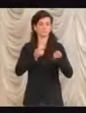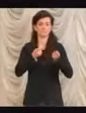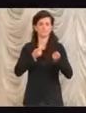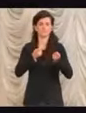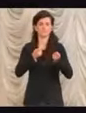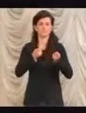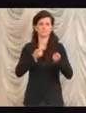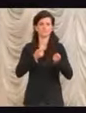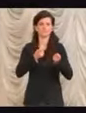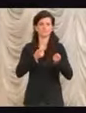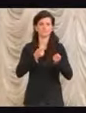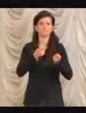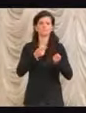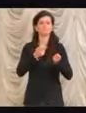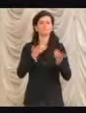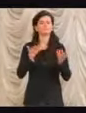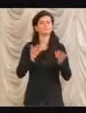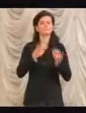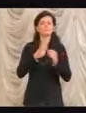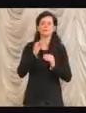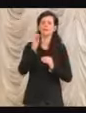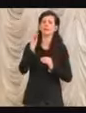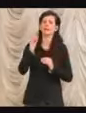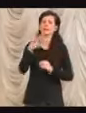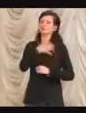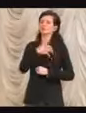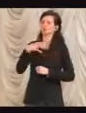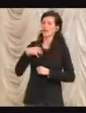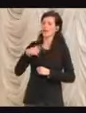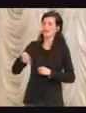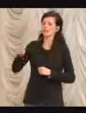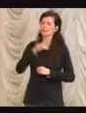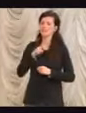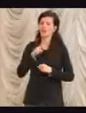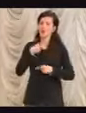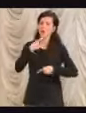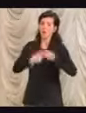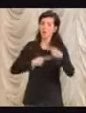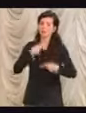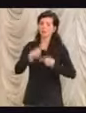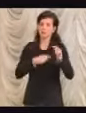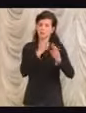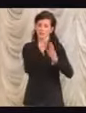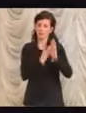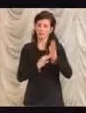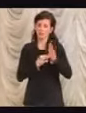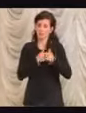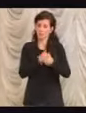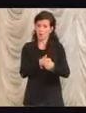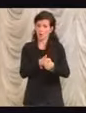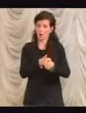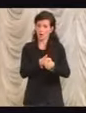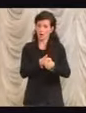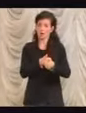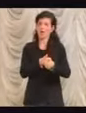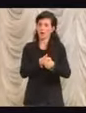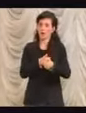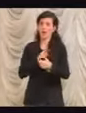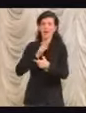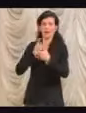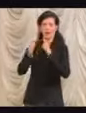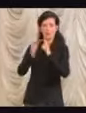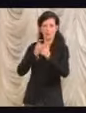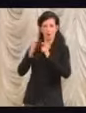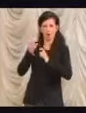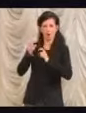dover continuare con la chiusura con la misura restrittiva questo rapporto duale che però rischia